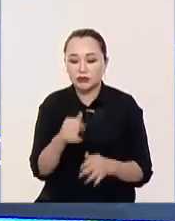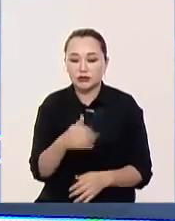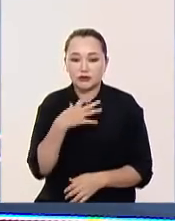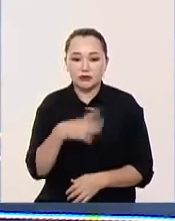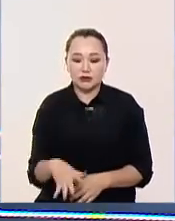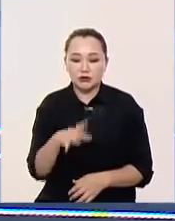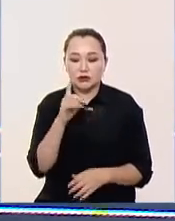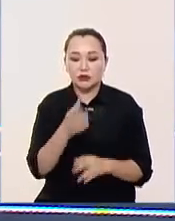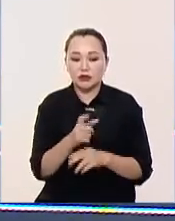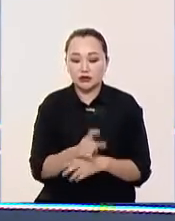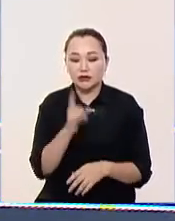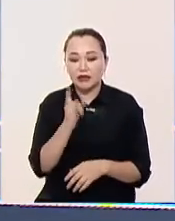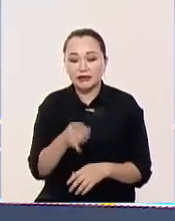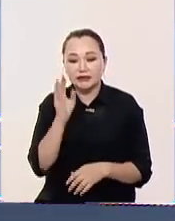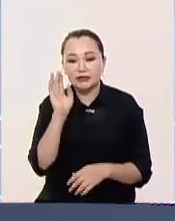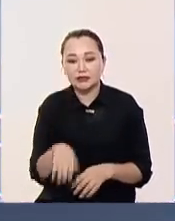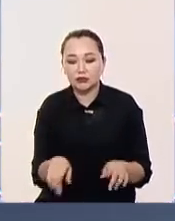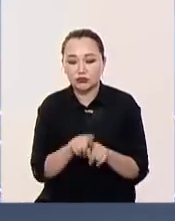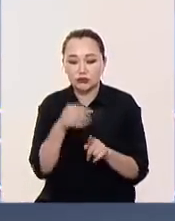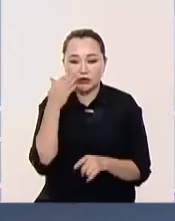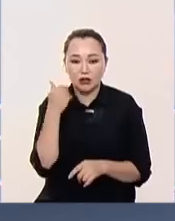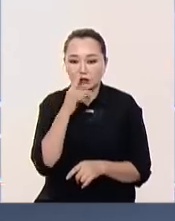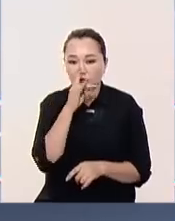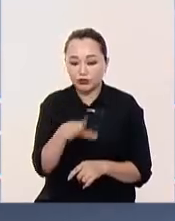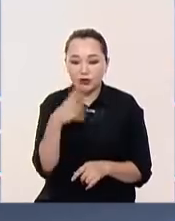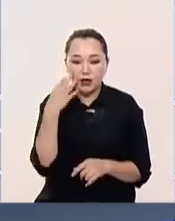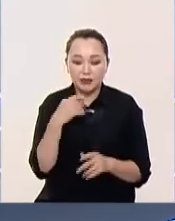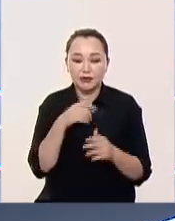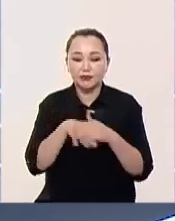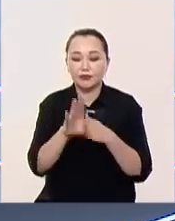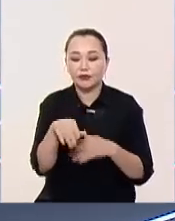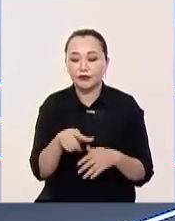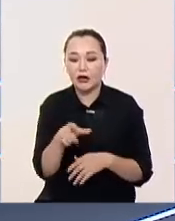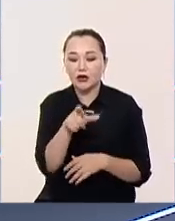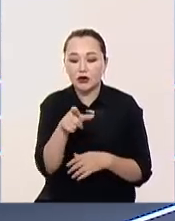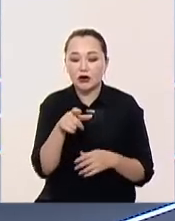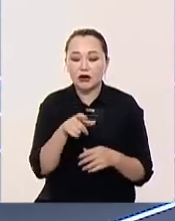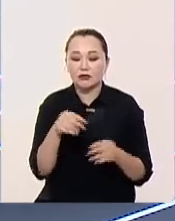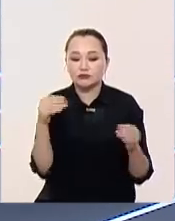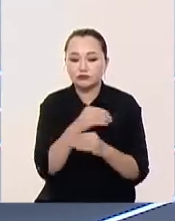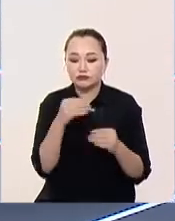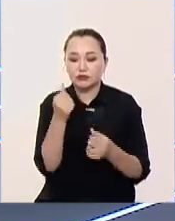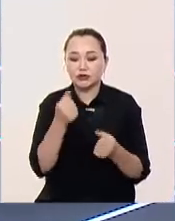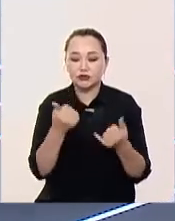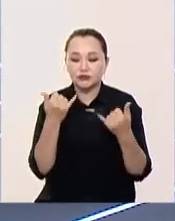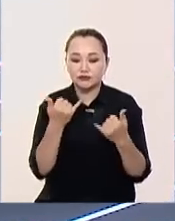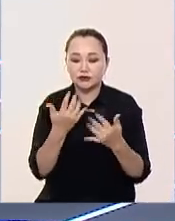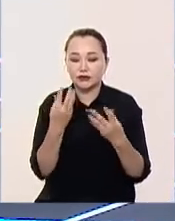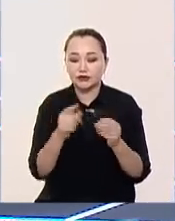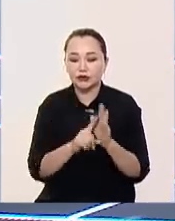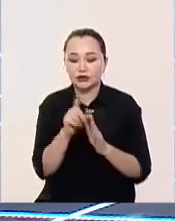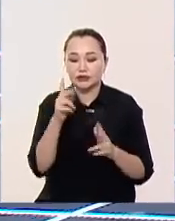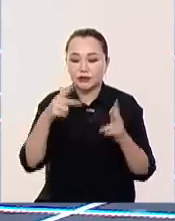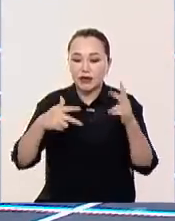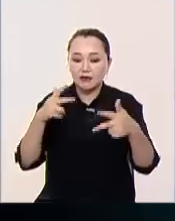Енді жолай көлік тоқтатудың өзі оңай болмайтын түрі бар. Алматыдан шығар жолдағы көлік қозғалысын бүгіннен бастап сергек